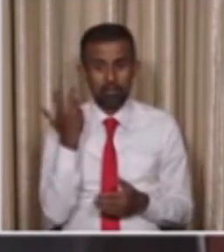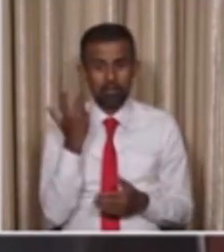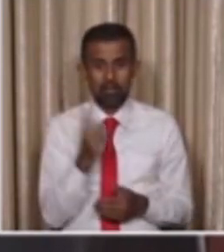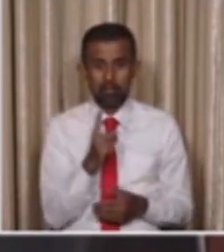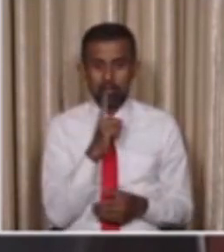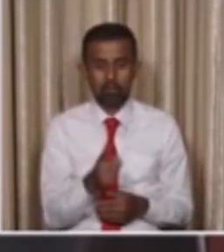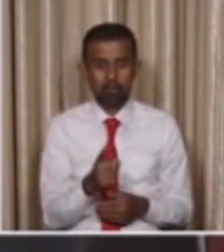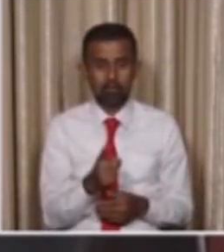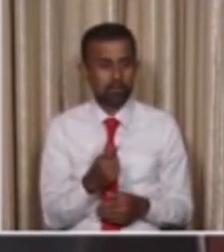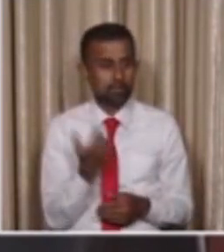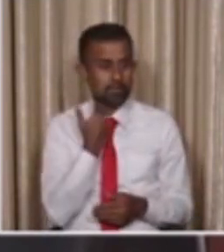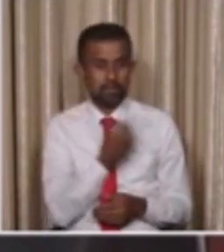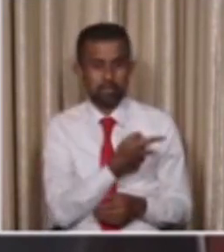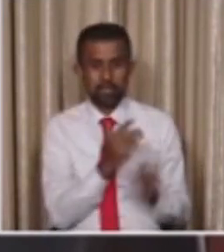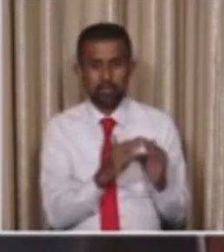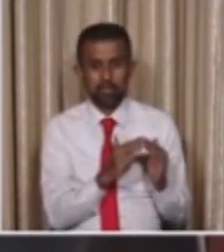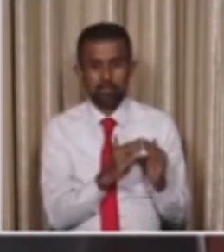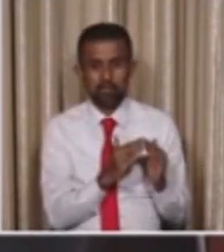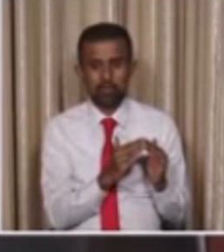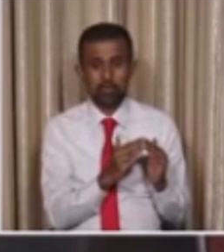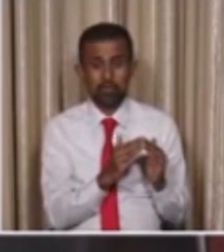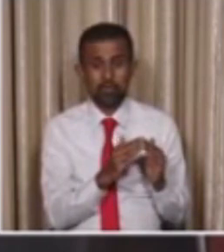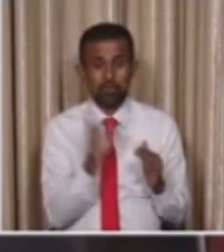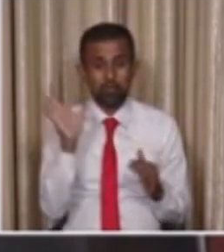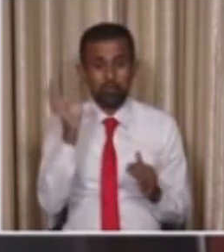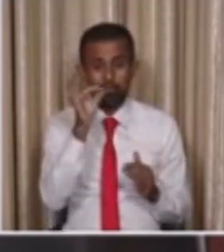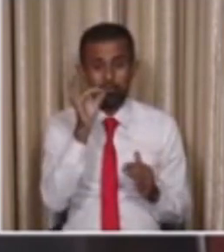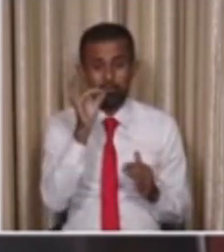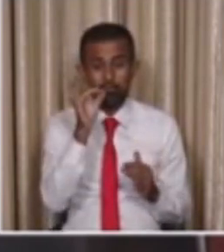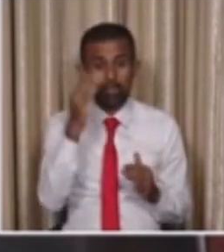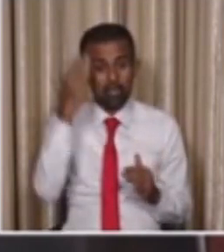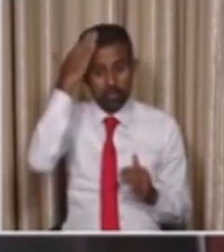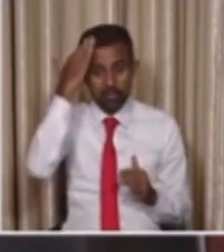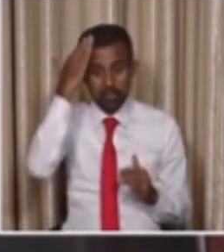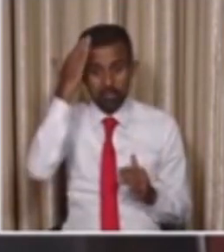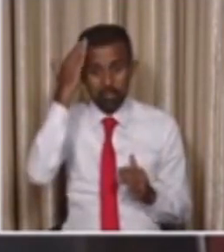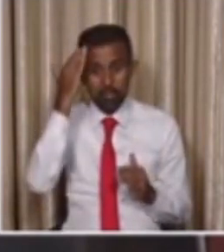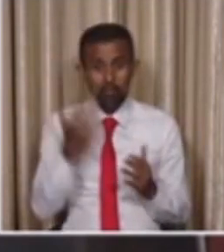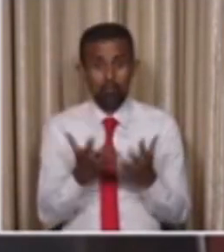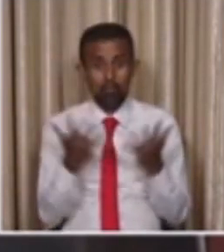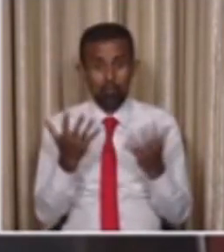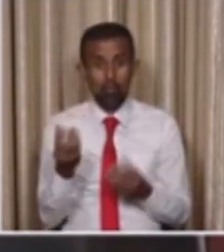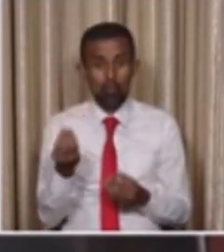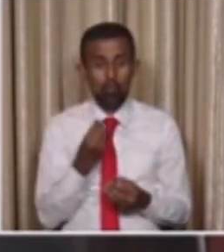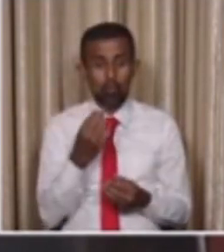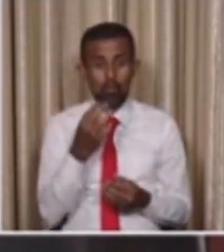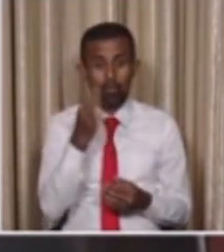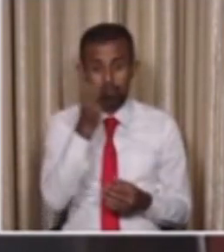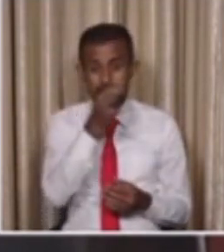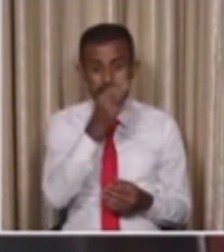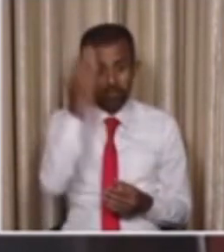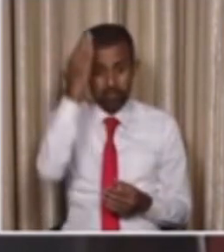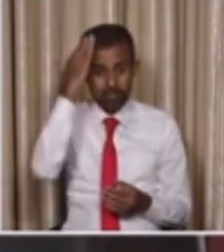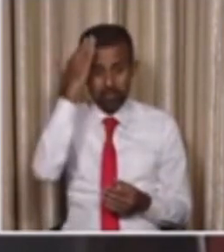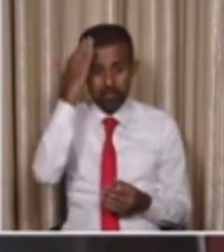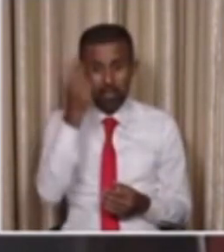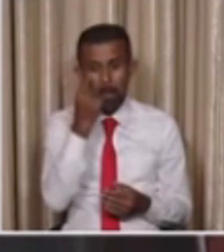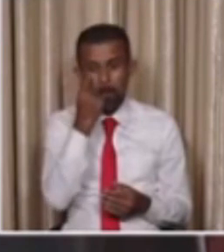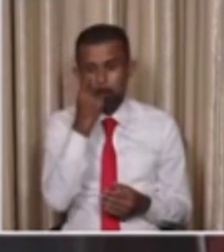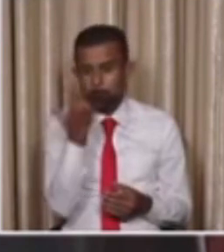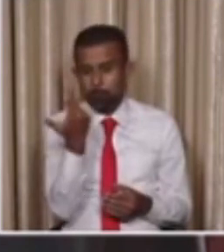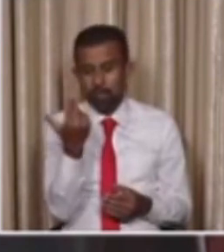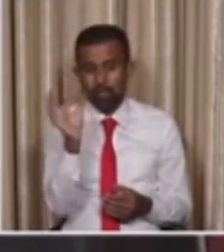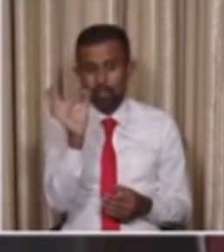මේ ලෙඩාගේ ගෙදර අයට කෝඳුරු තෙල් හත්පට්ටයක් ඕනේ. ඔතුමා දන්නවා කෝඳුරු තෙල් හොයන්න හරි අමාරුයි. කෝඳුරුවා කියන්නේ ඇහැට පේන්නේ නැති